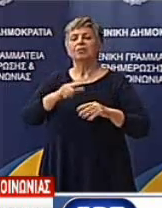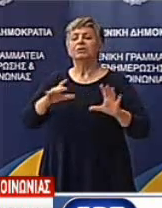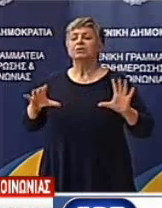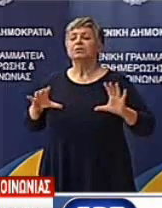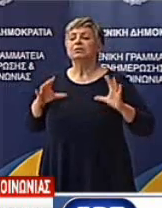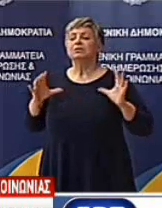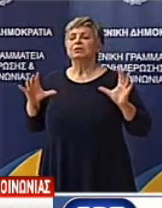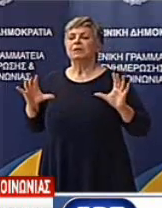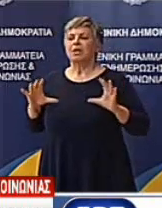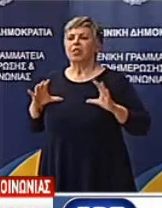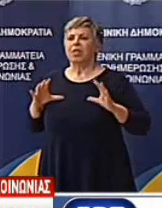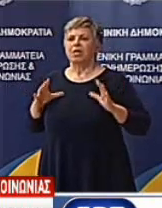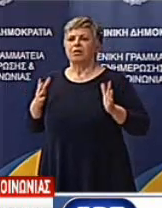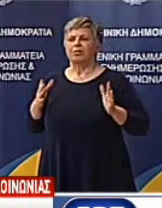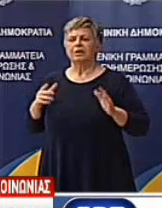κινητοποιούνται